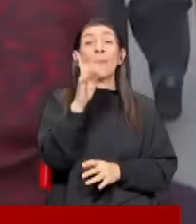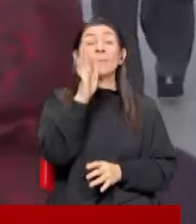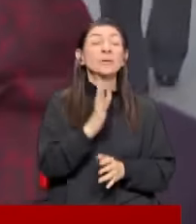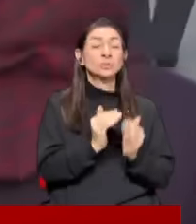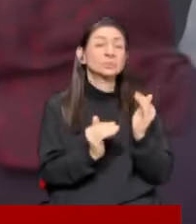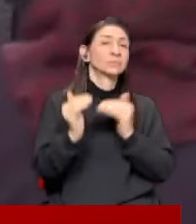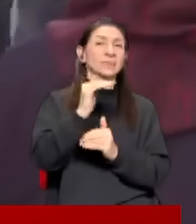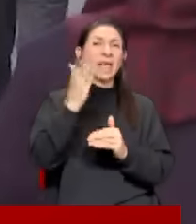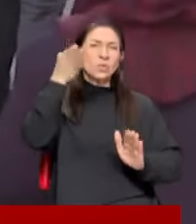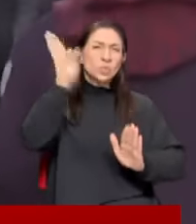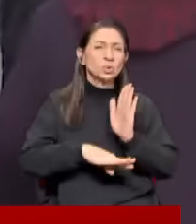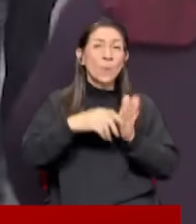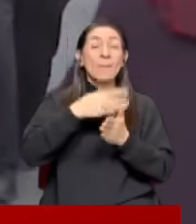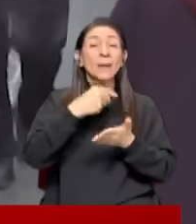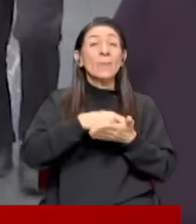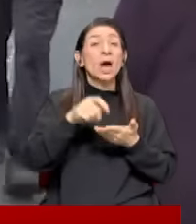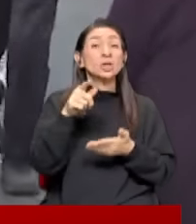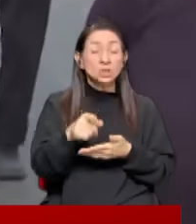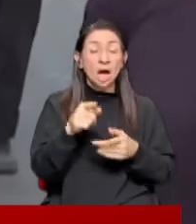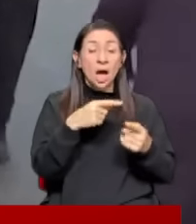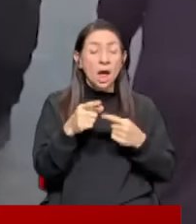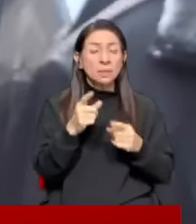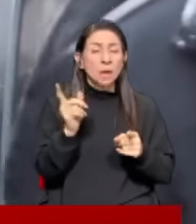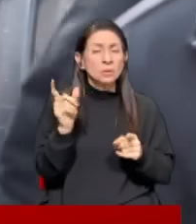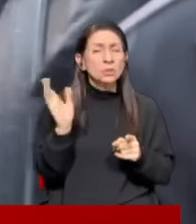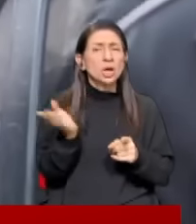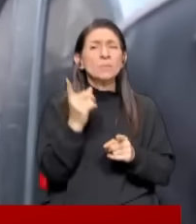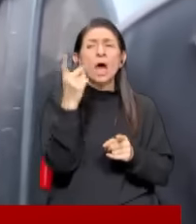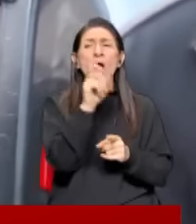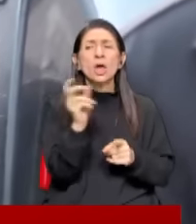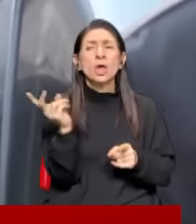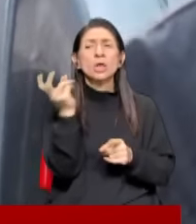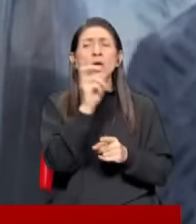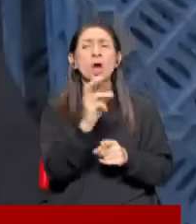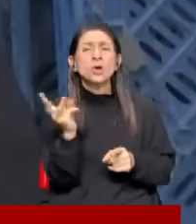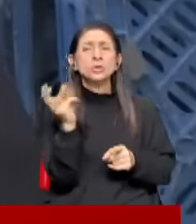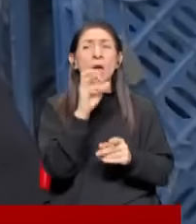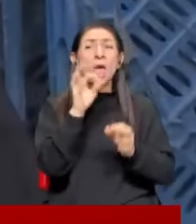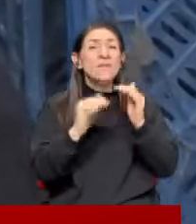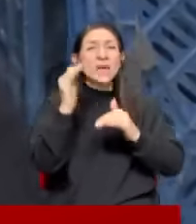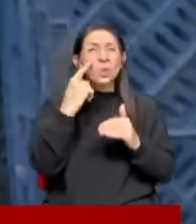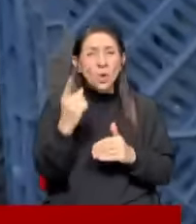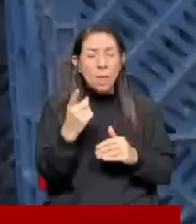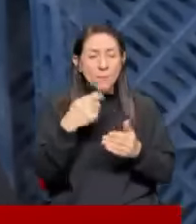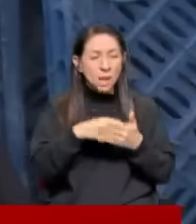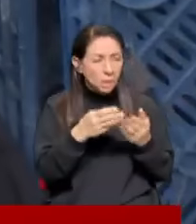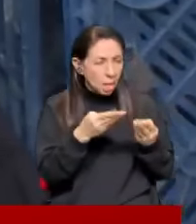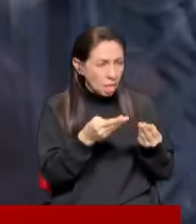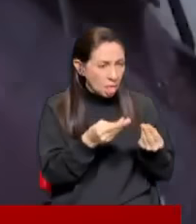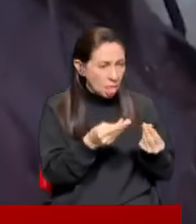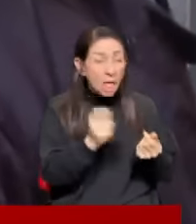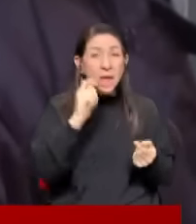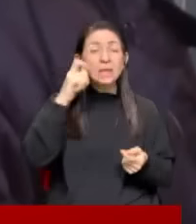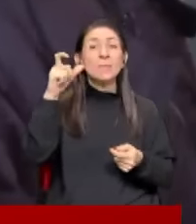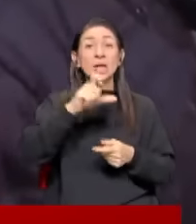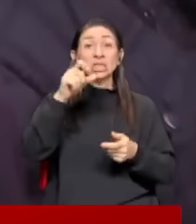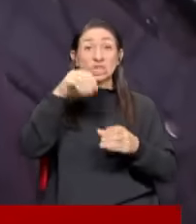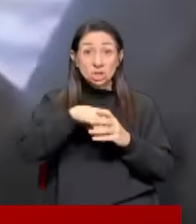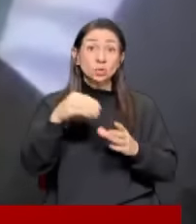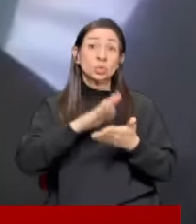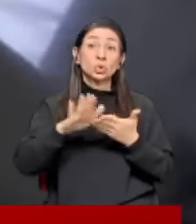liraya yükseltildi en düşük emekli maaşı. Aradan geçen aylarda enflasyonla maaşlar erirken iktidar Ekim ayı için düzenleme